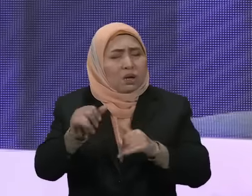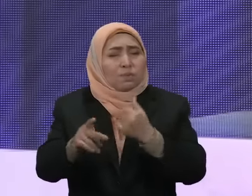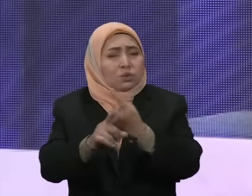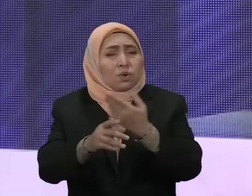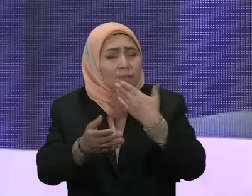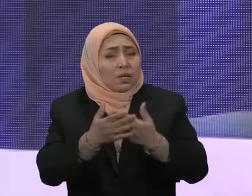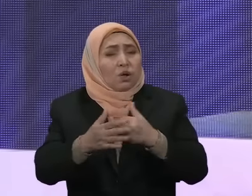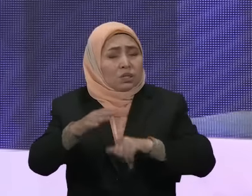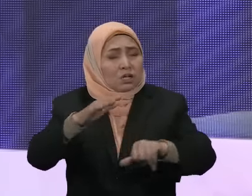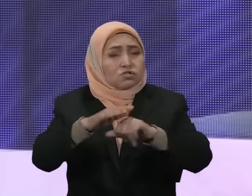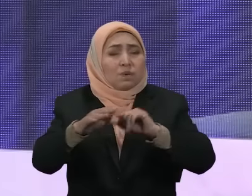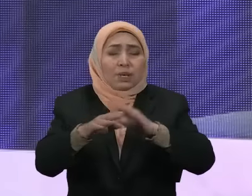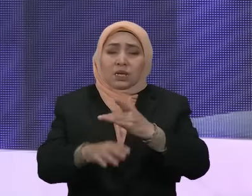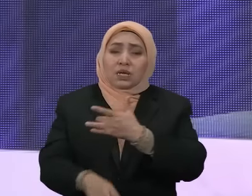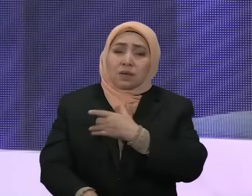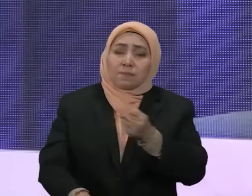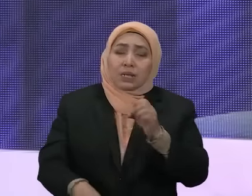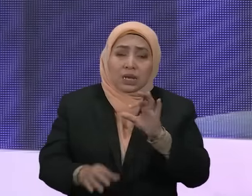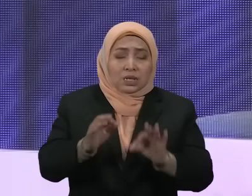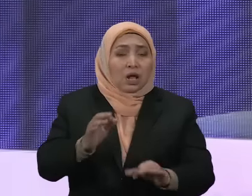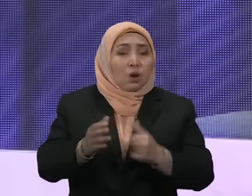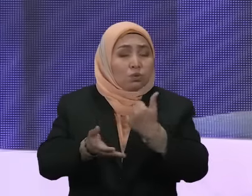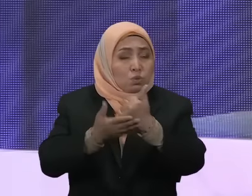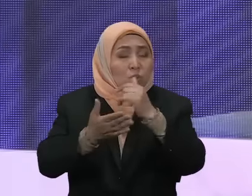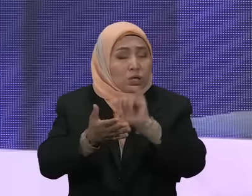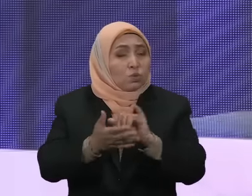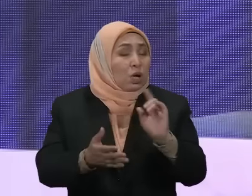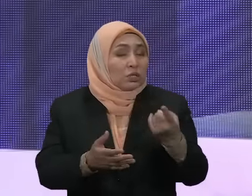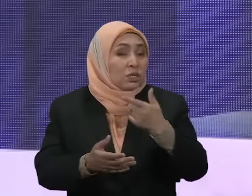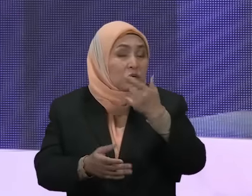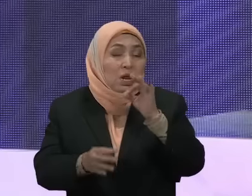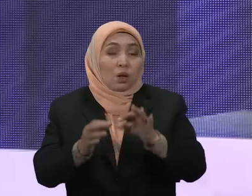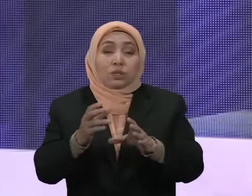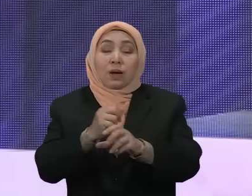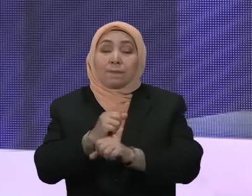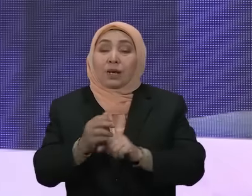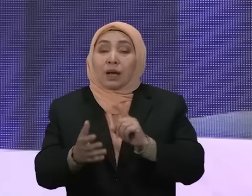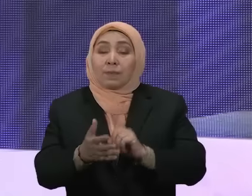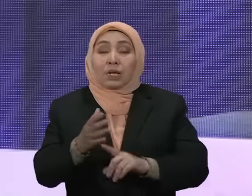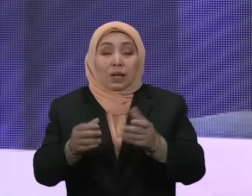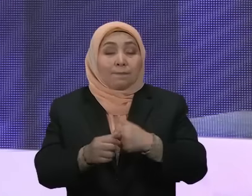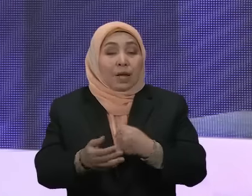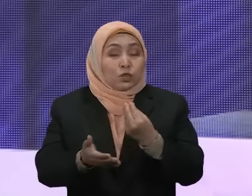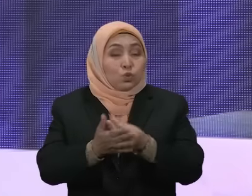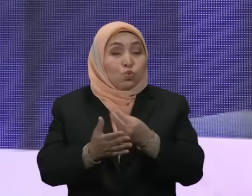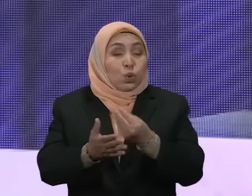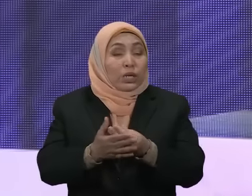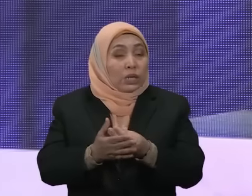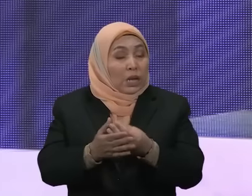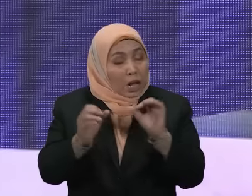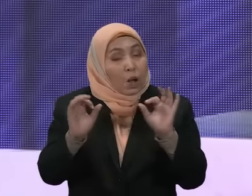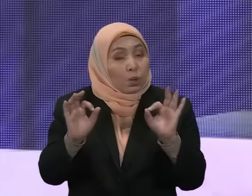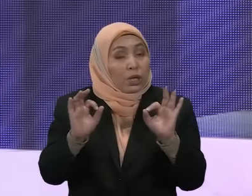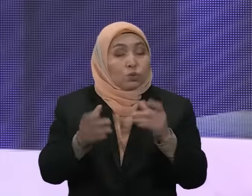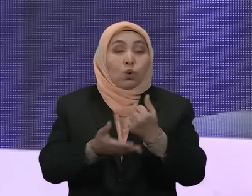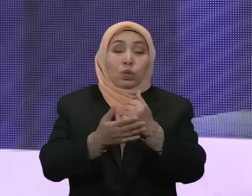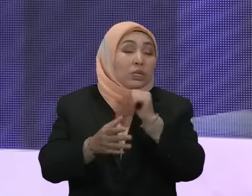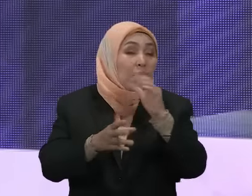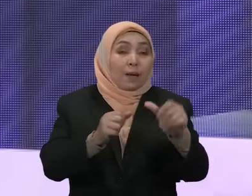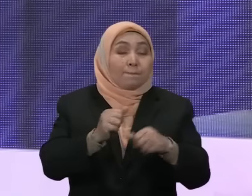ia diasaskan kepada iman, dan kalau tolong itu hanya kalau dapat apa, Ustaz, ya? Dapat duit pelincir, dia tolong. Kan? Tak dapat